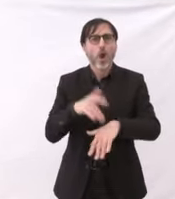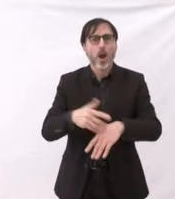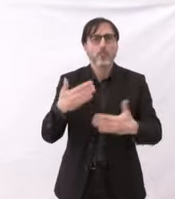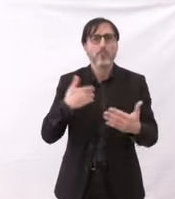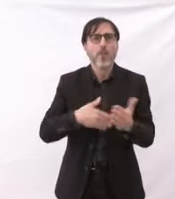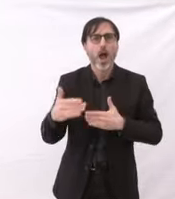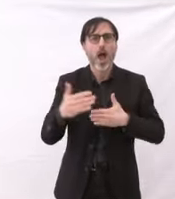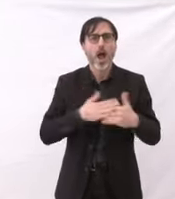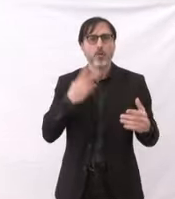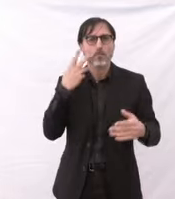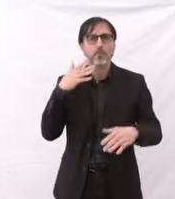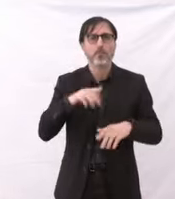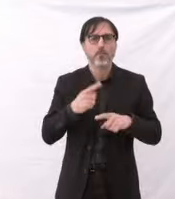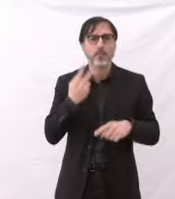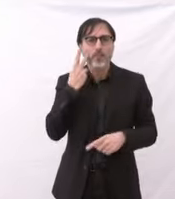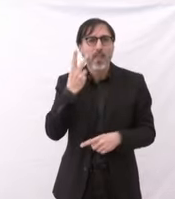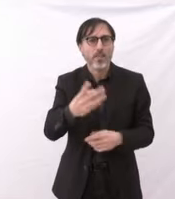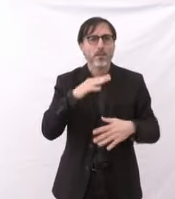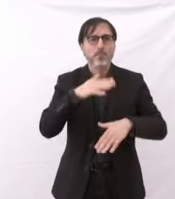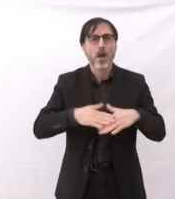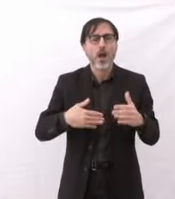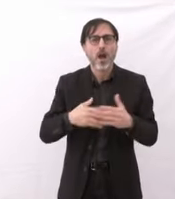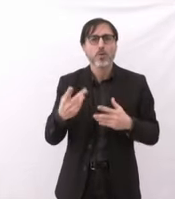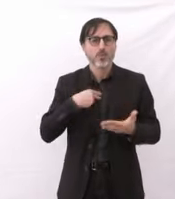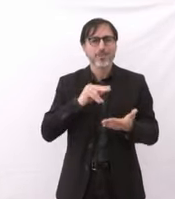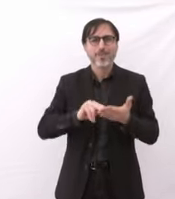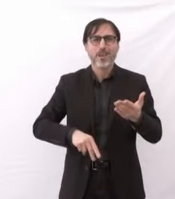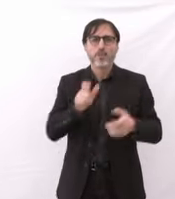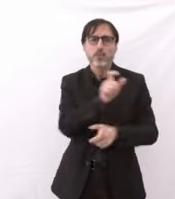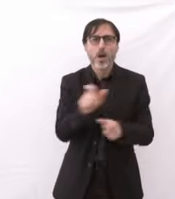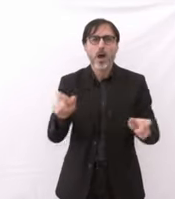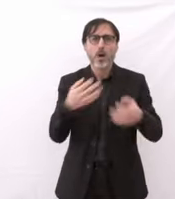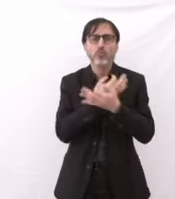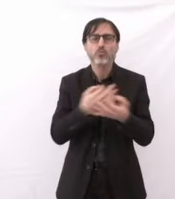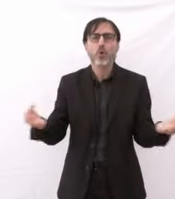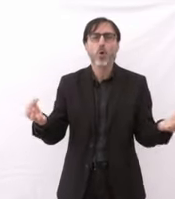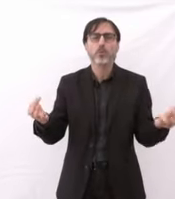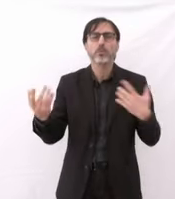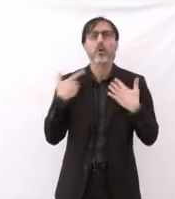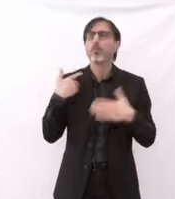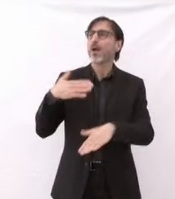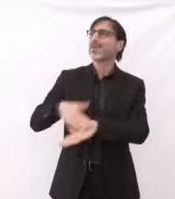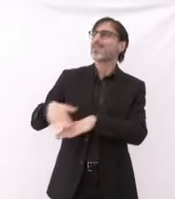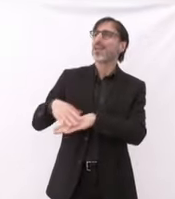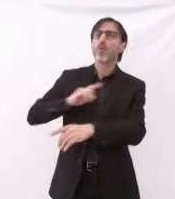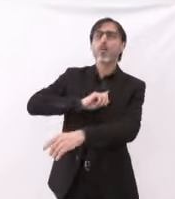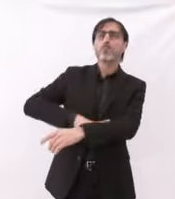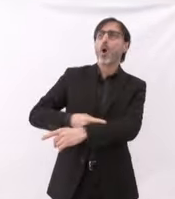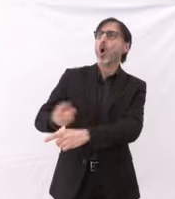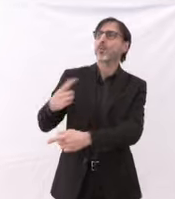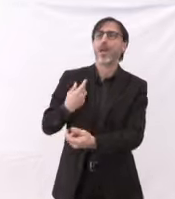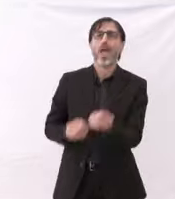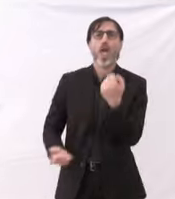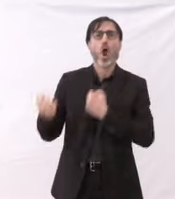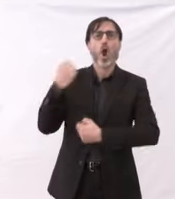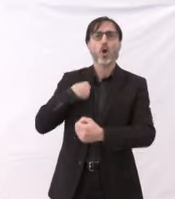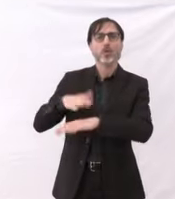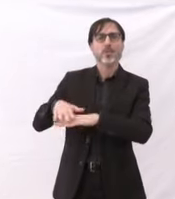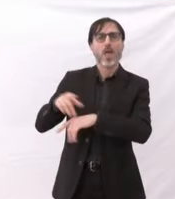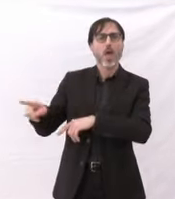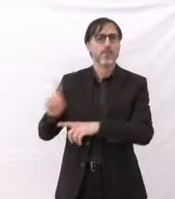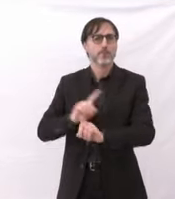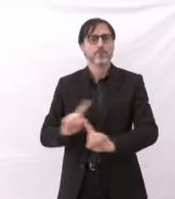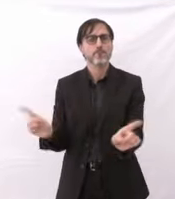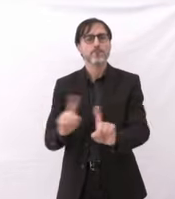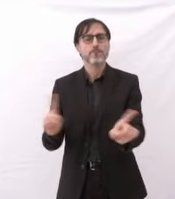mano, scrivere le parole giuste, non essere servitori di poteri economici e